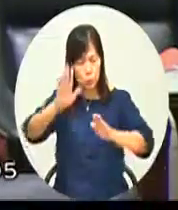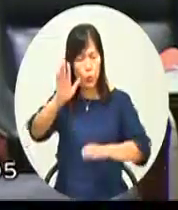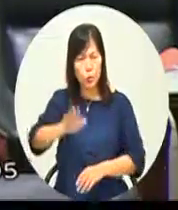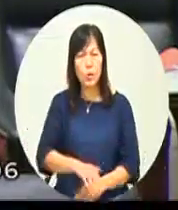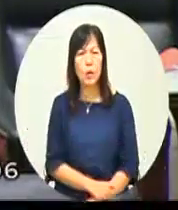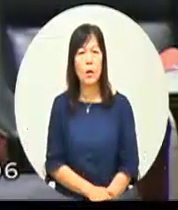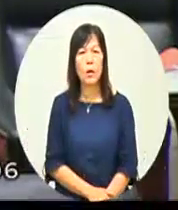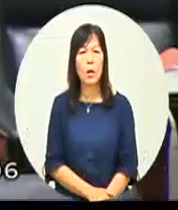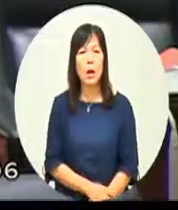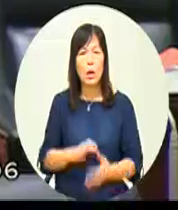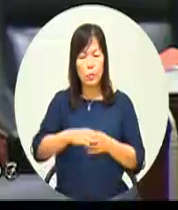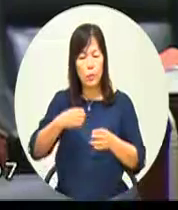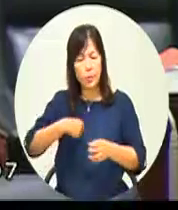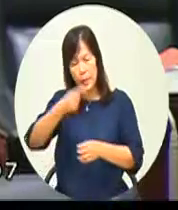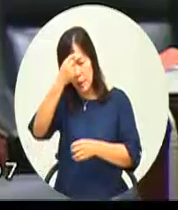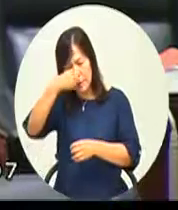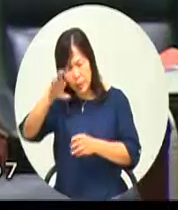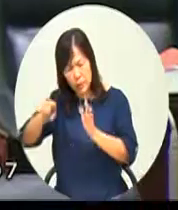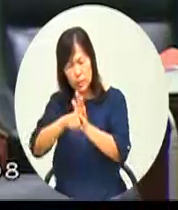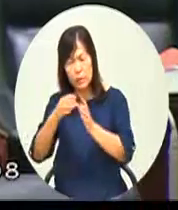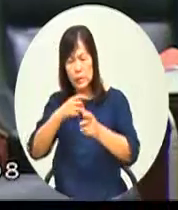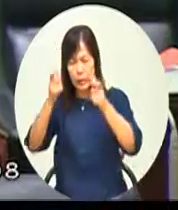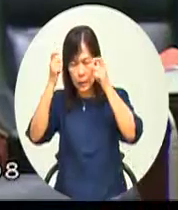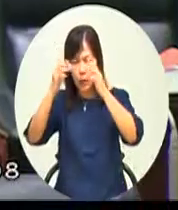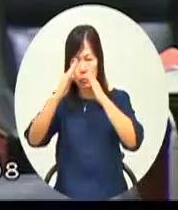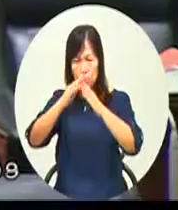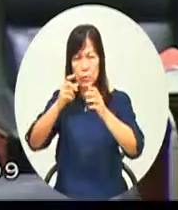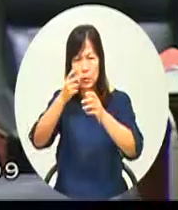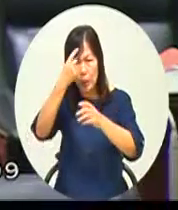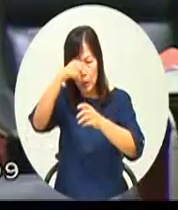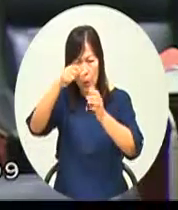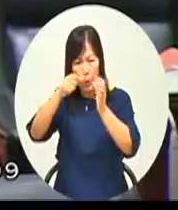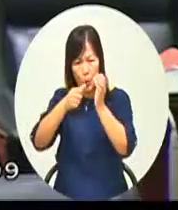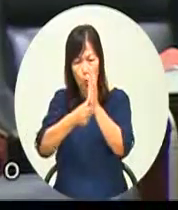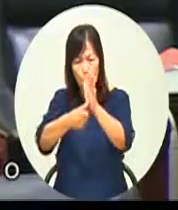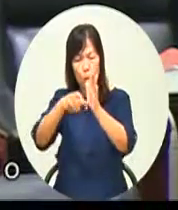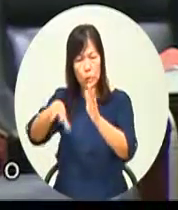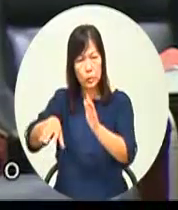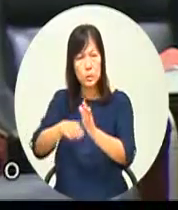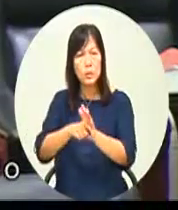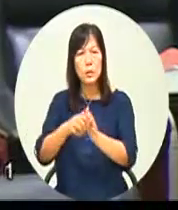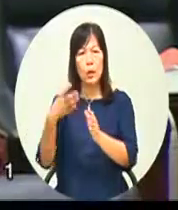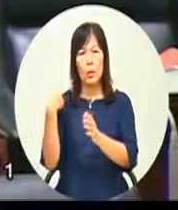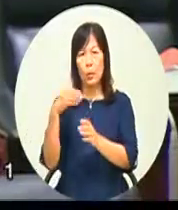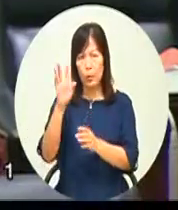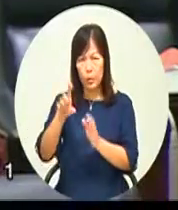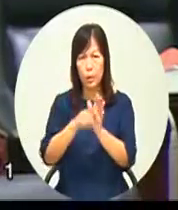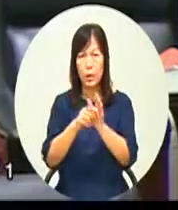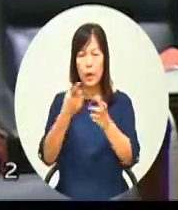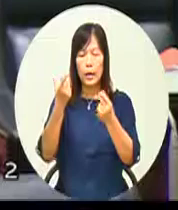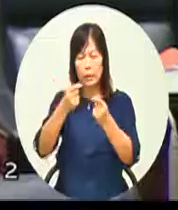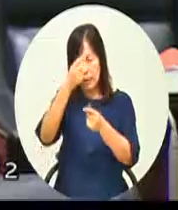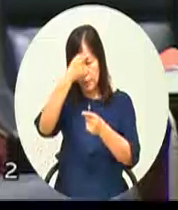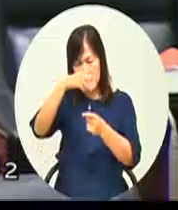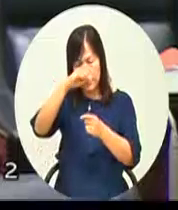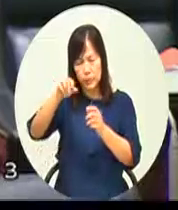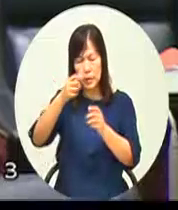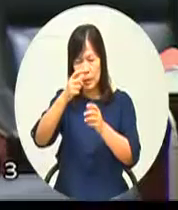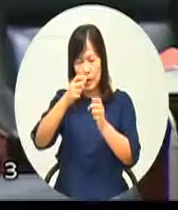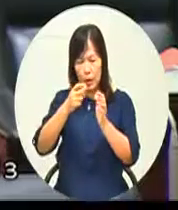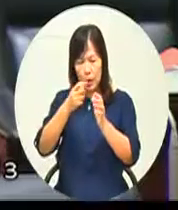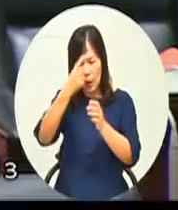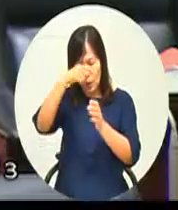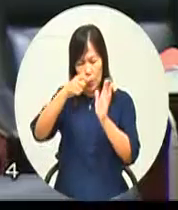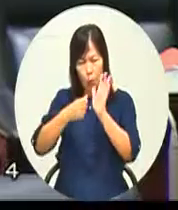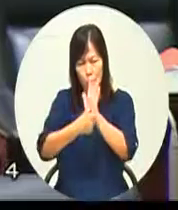议员报告， 因为我们凤山是我们高雄的古迹的所在，它也是我们凤山的古迹，也是全国